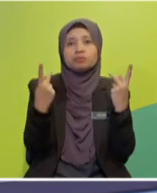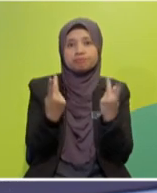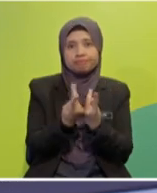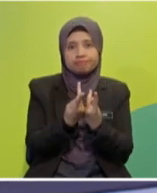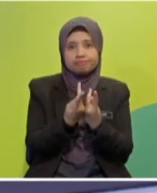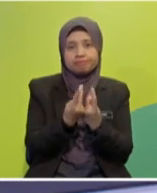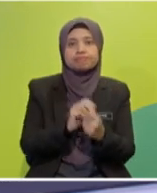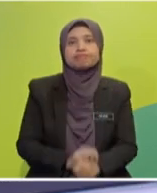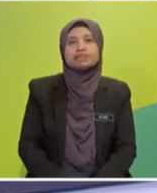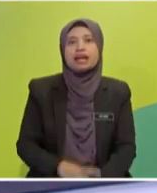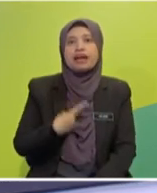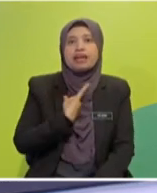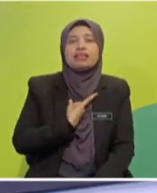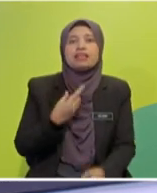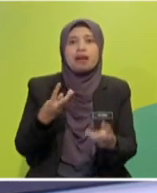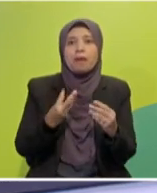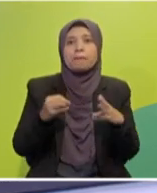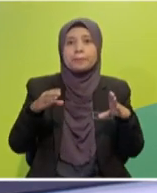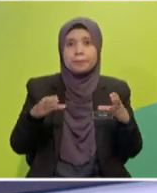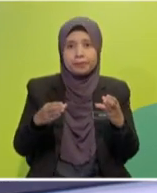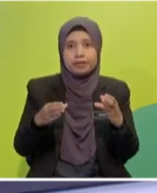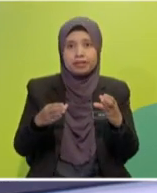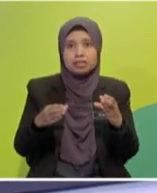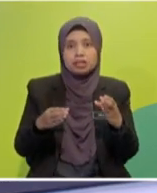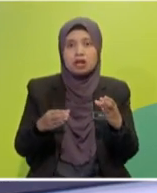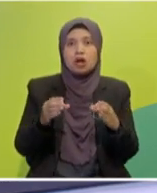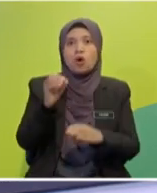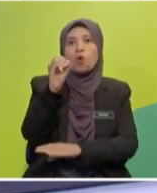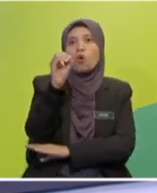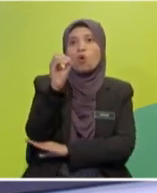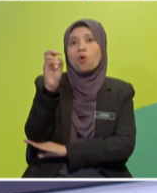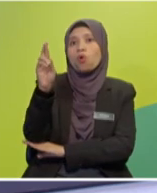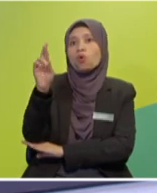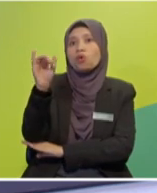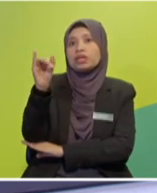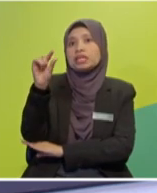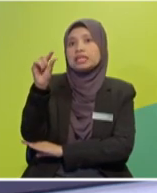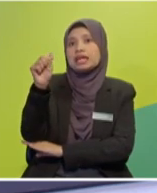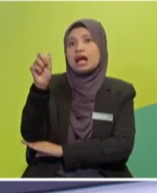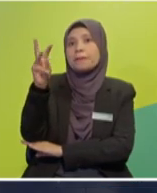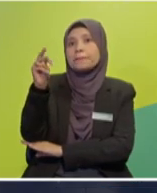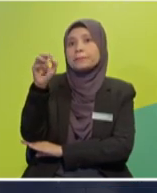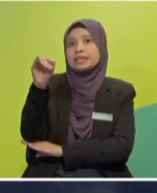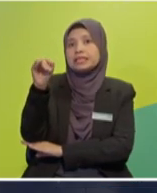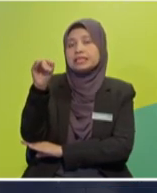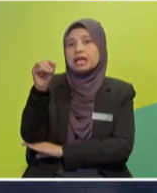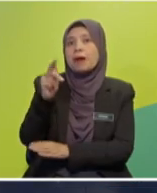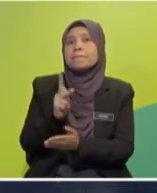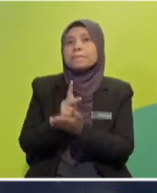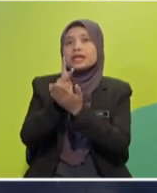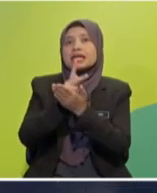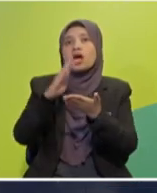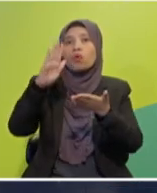Okey, kita nak buat ni. Ni kita panggil origami perahu kertas. Origami